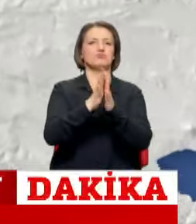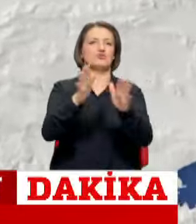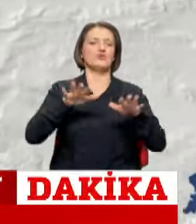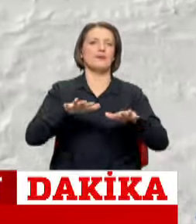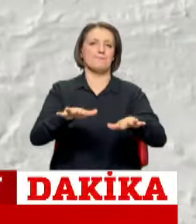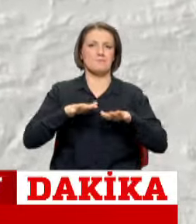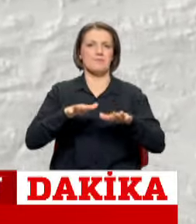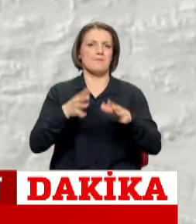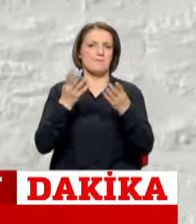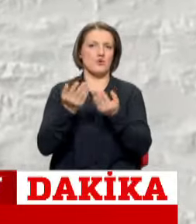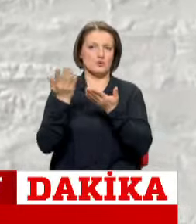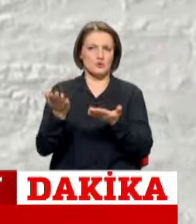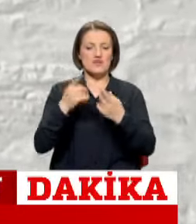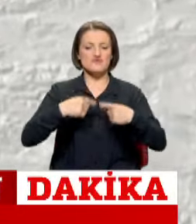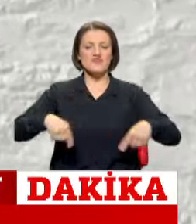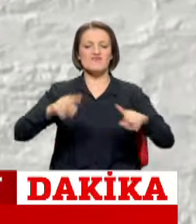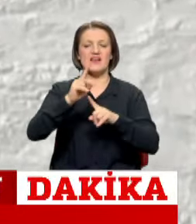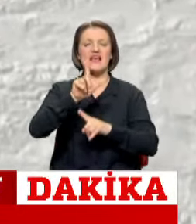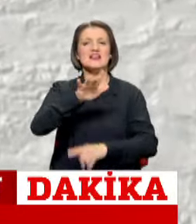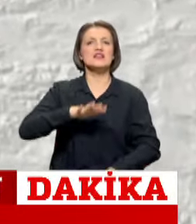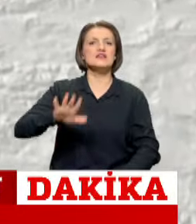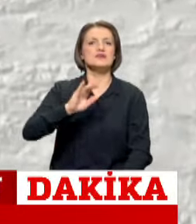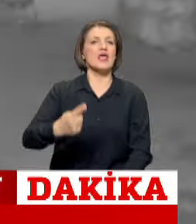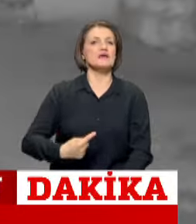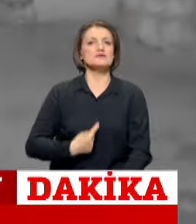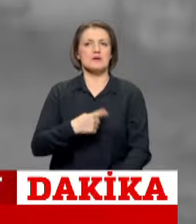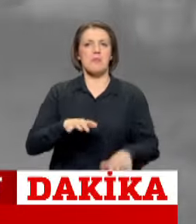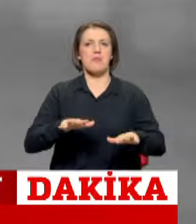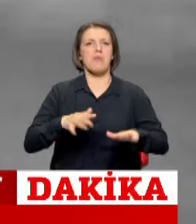büyüklüğünde depremle sarsıldı. Çevre iller de hissetti sarsıntıyı.